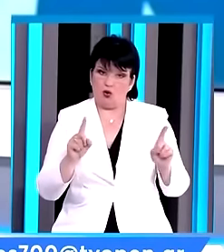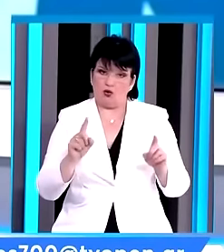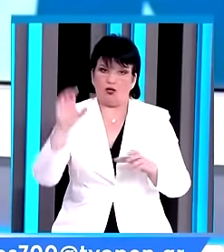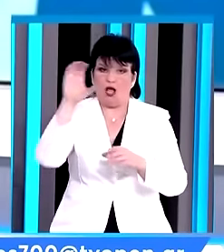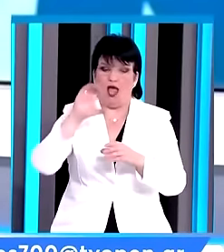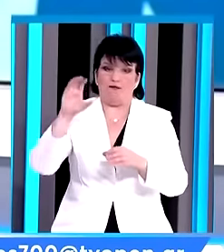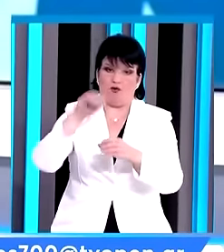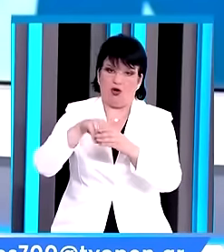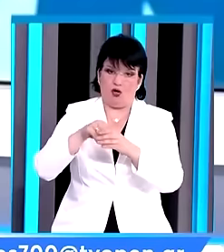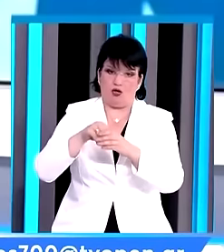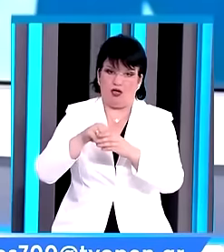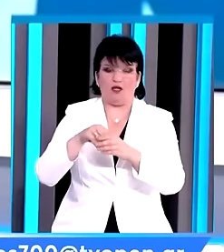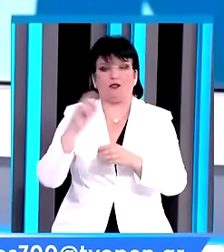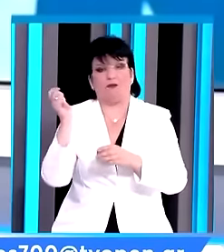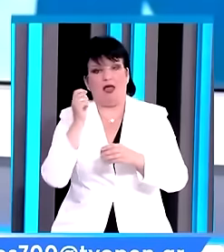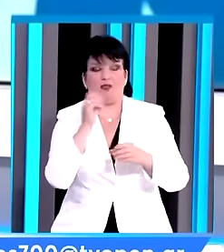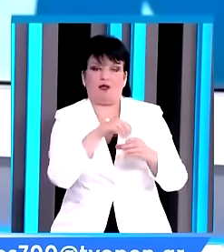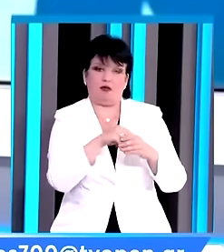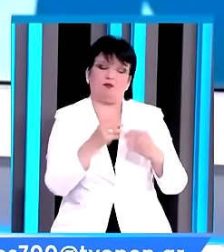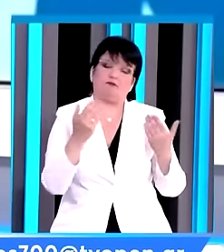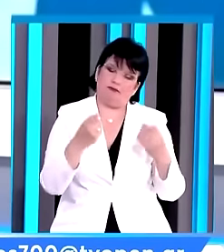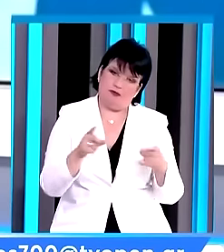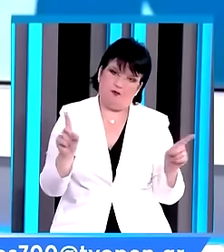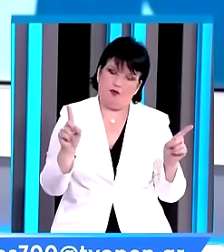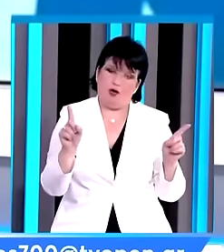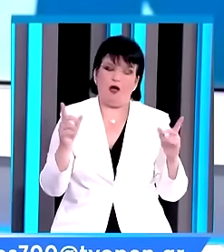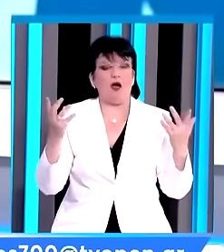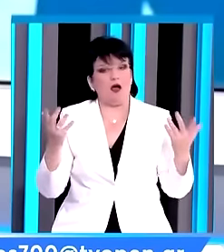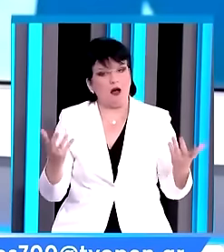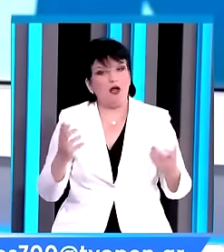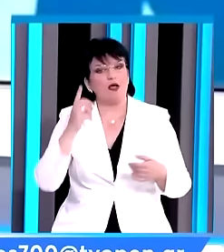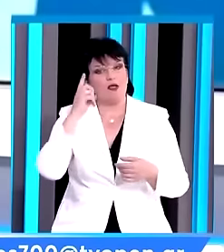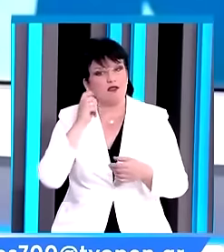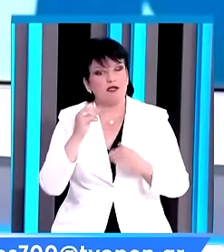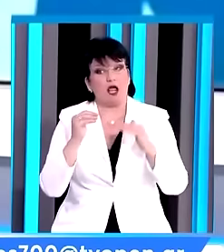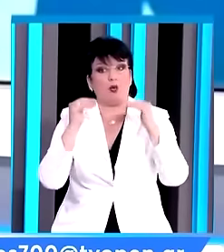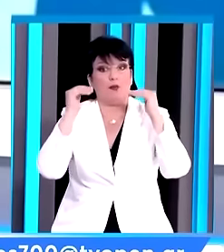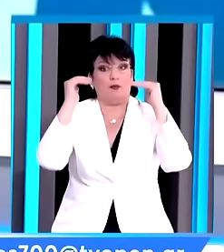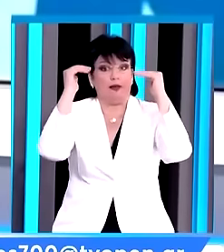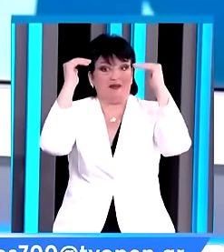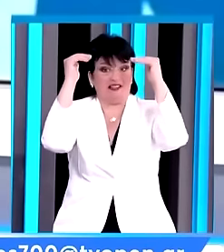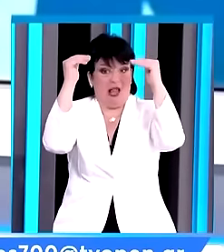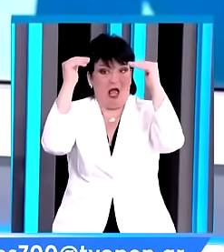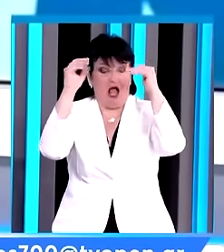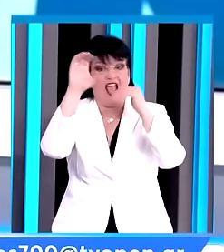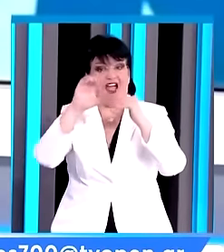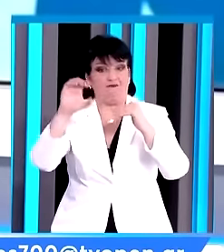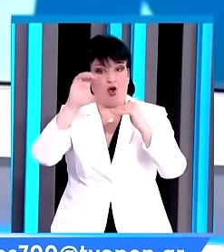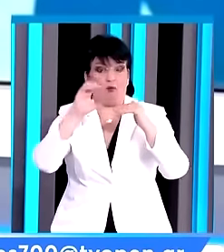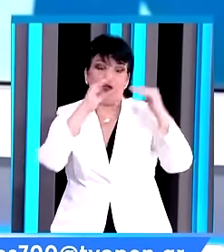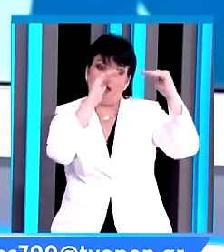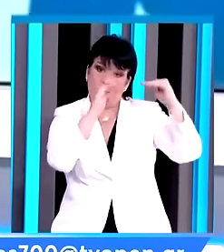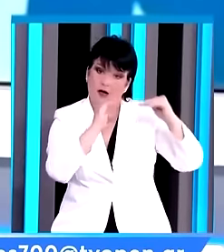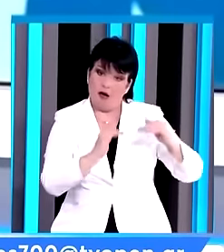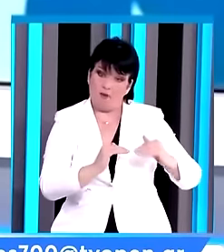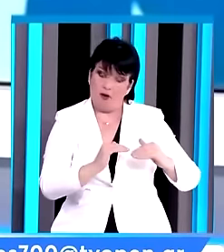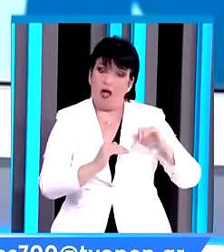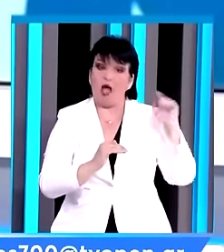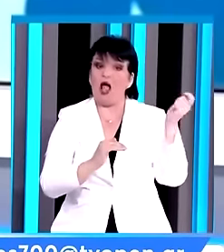με ευρωεκλογές. Γιατί πάντα σε ευρωεκλογές το ξέρουμε καλά ότι ο πήχης είναι πολύ χαμηλότερος. Να θυμίσω σε αυτούς που δεν το